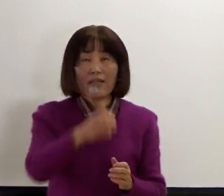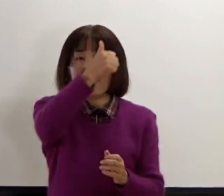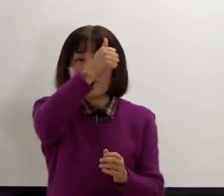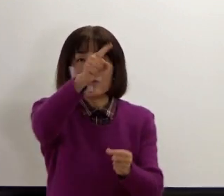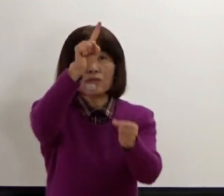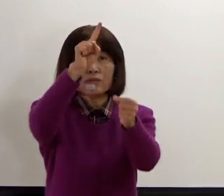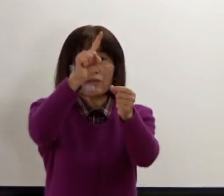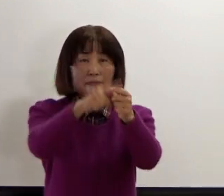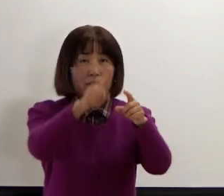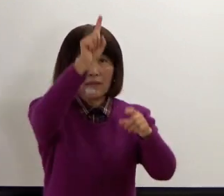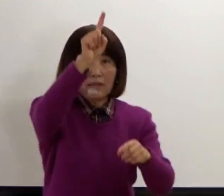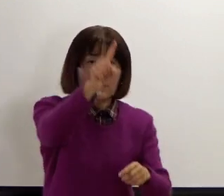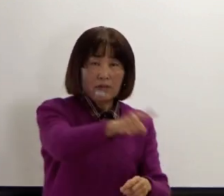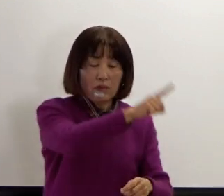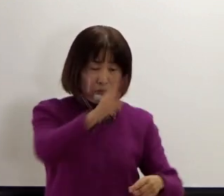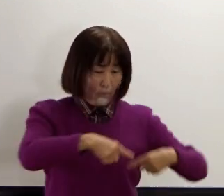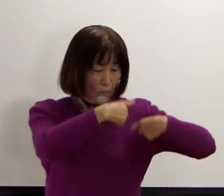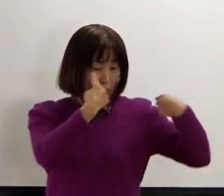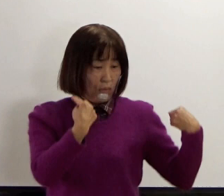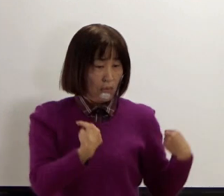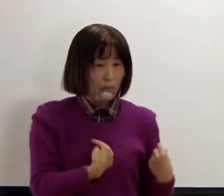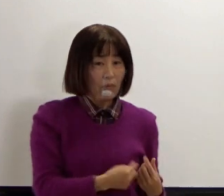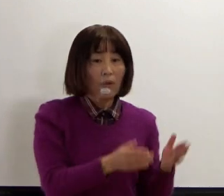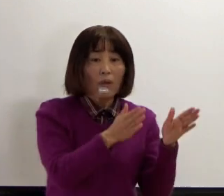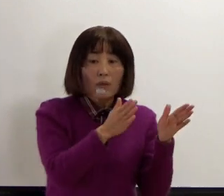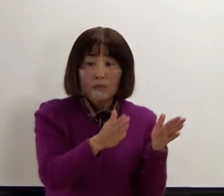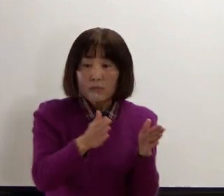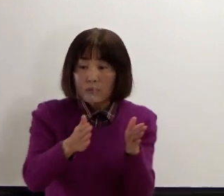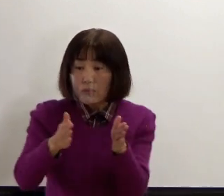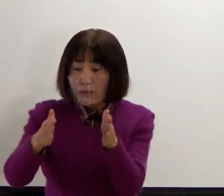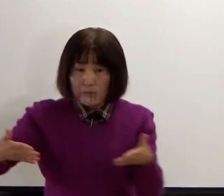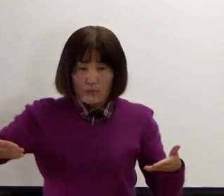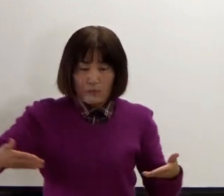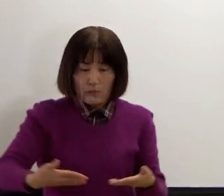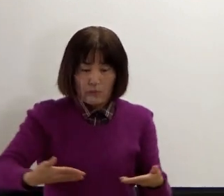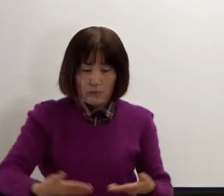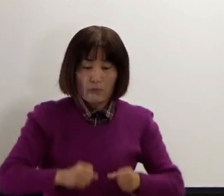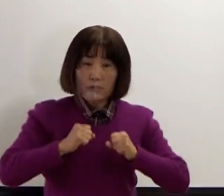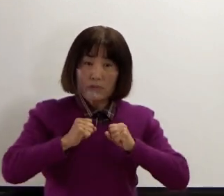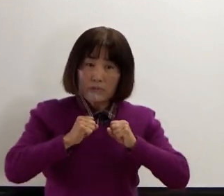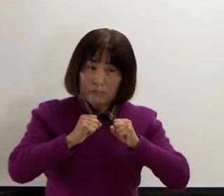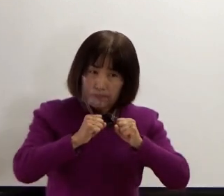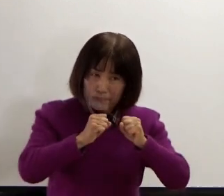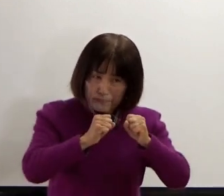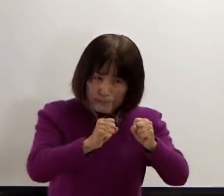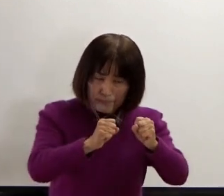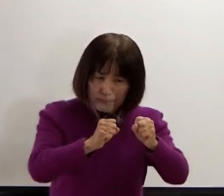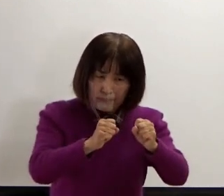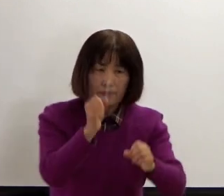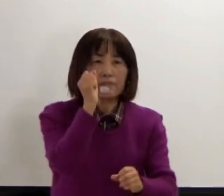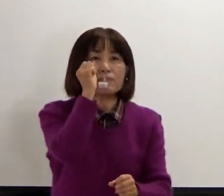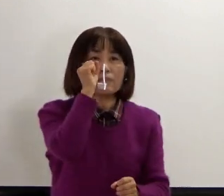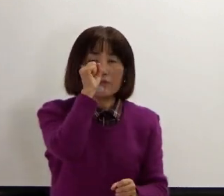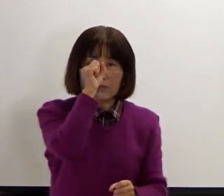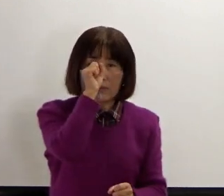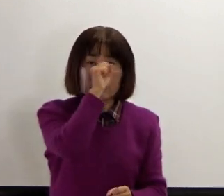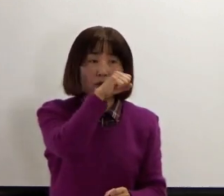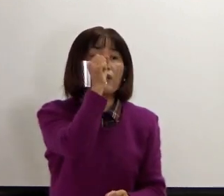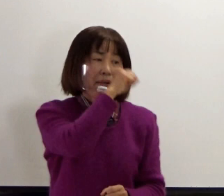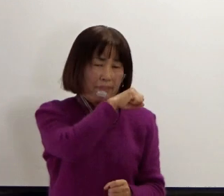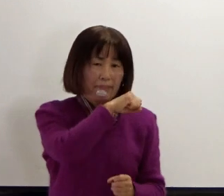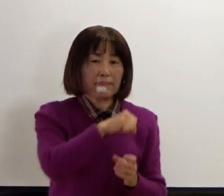まるでエリアのようなそういう仕事をするということをですね、まあ、ここまで、ザカリアに話すわけ